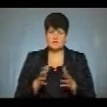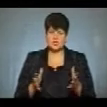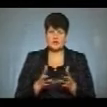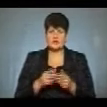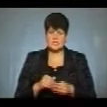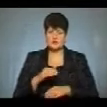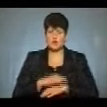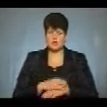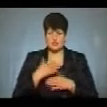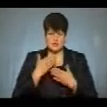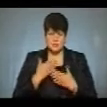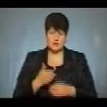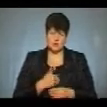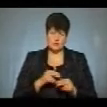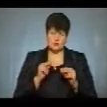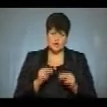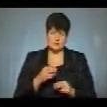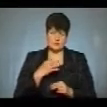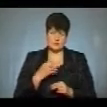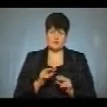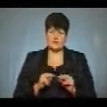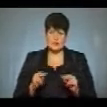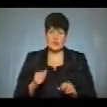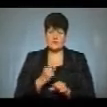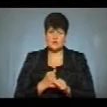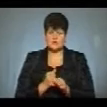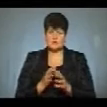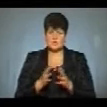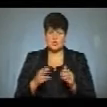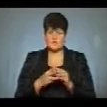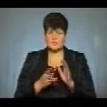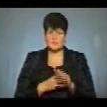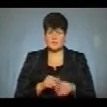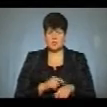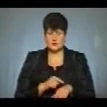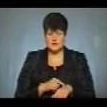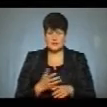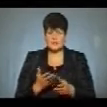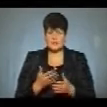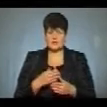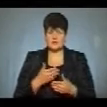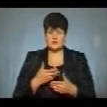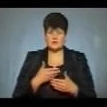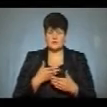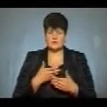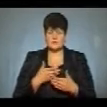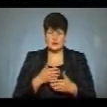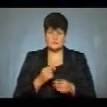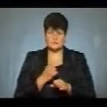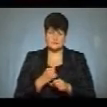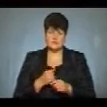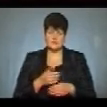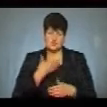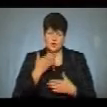вони читають. Але ми хочемо чесно сказати, що вчителі працюють більше, ніж 18 годин, які вони відчитують уроки. Та, що вчителі